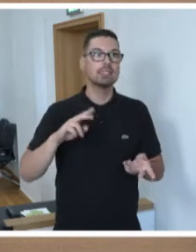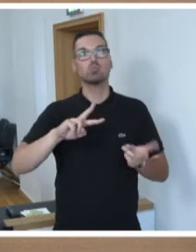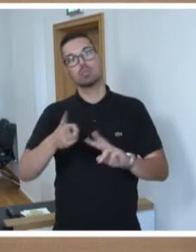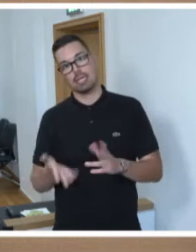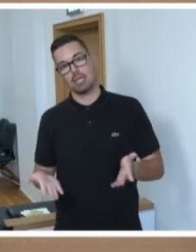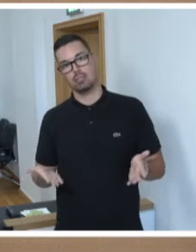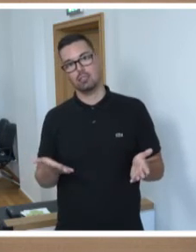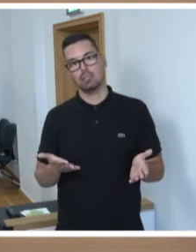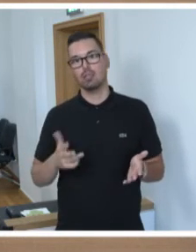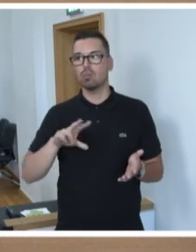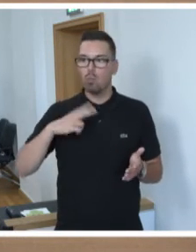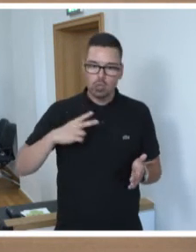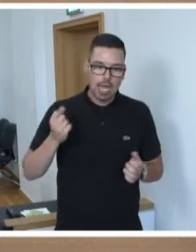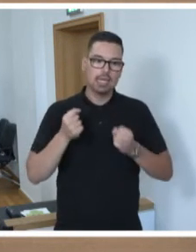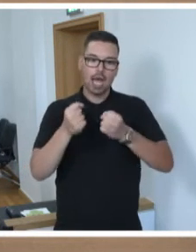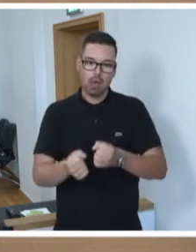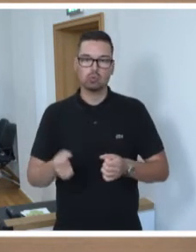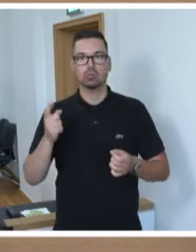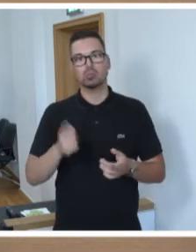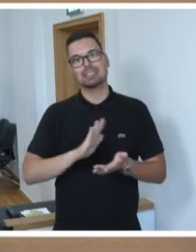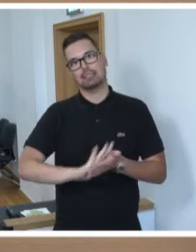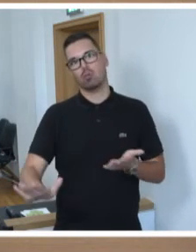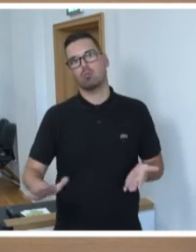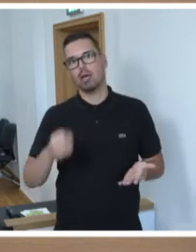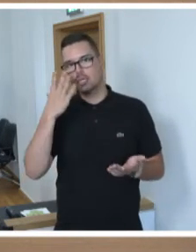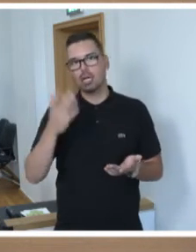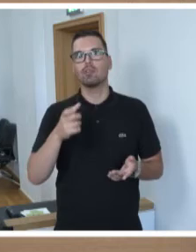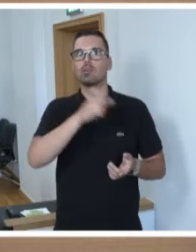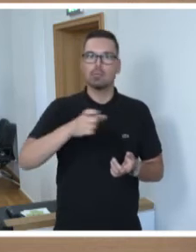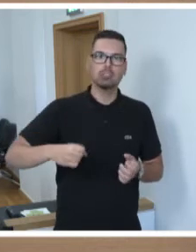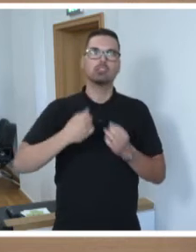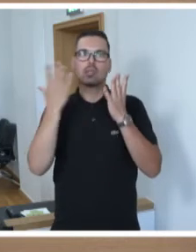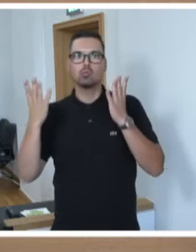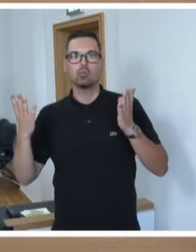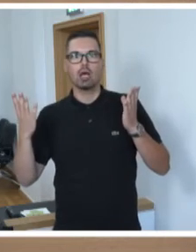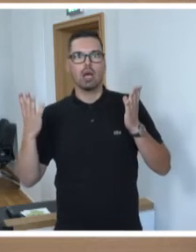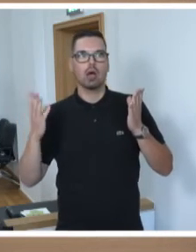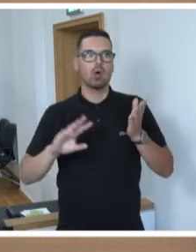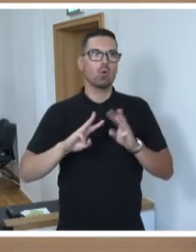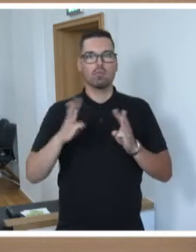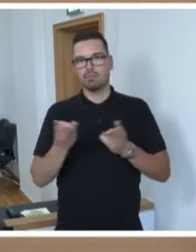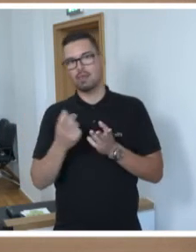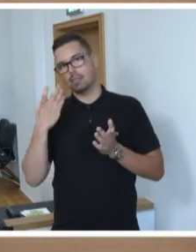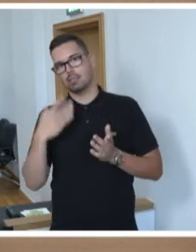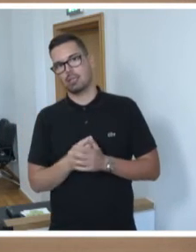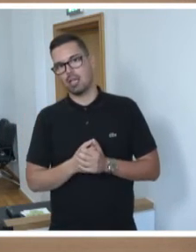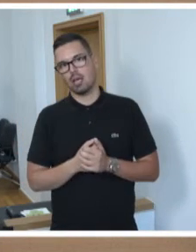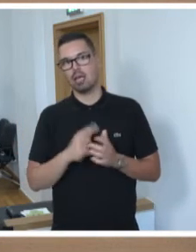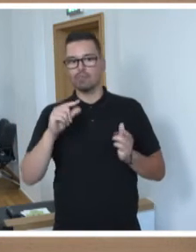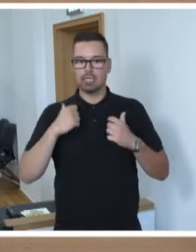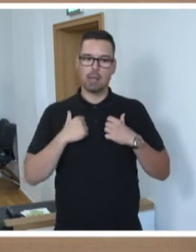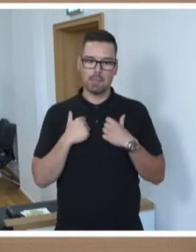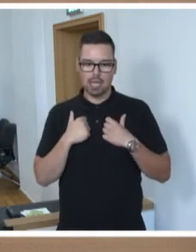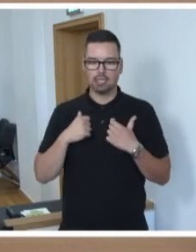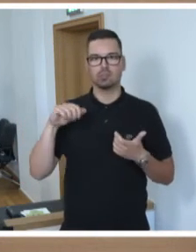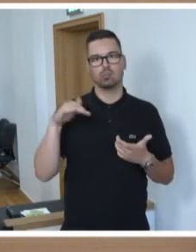ändern. Moderne Mobilität von morgen muss sauber sein für Mensch, Natur und Umwelt, muss das Klima weniger belasten als heute.